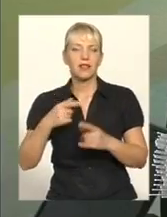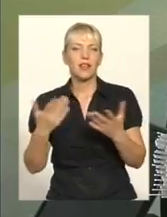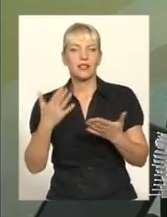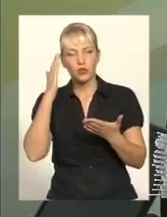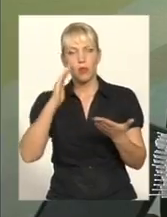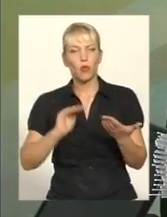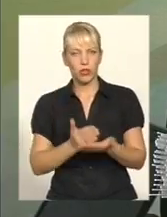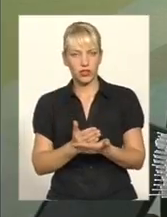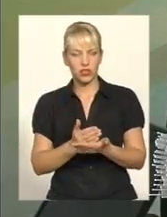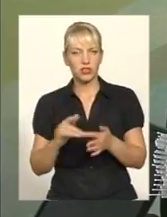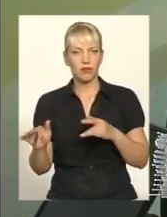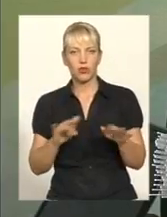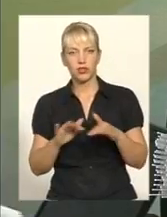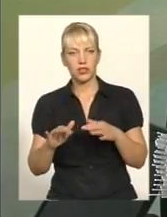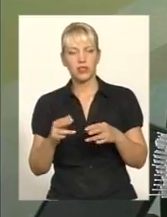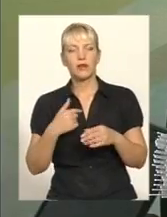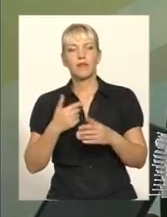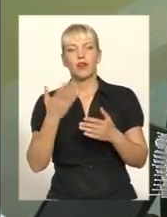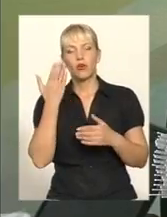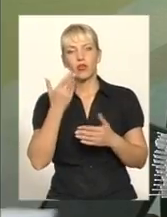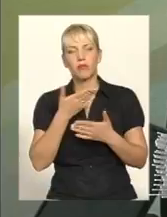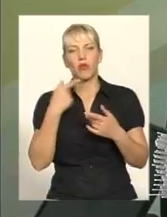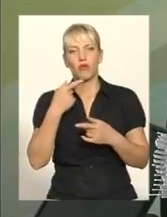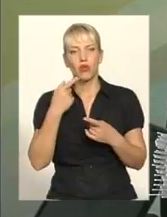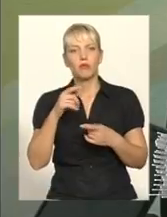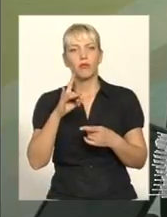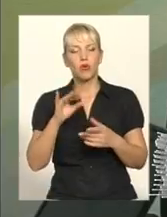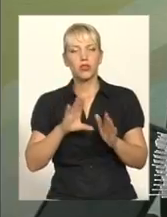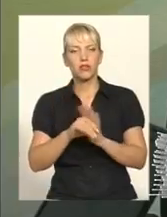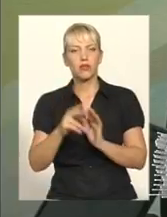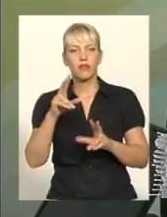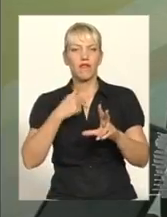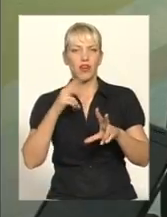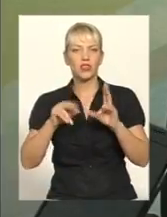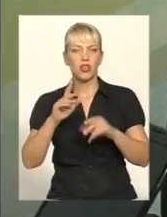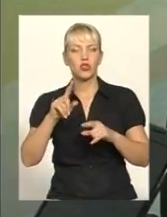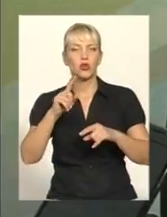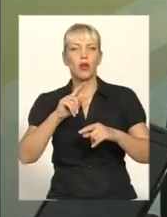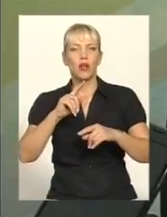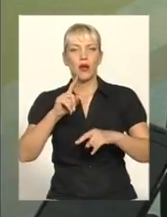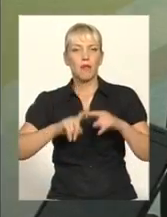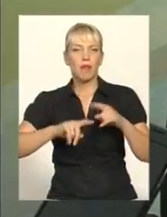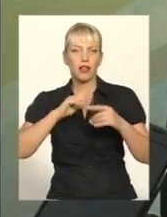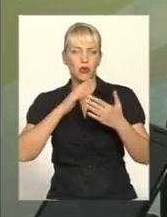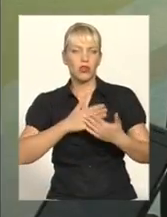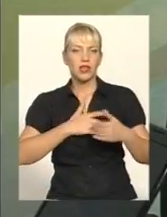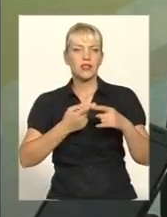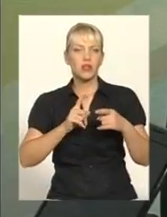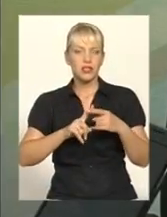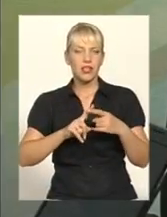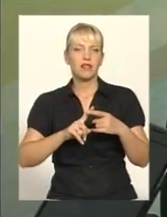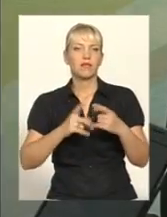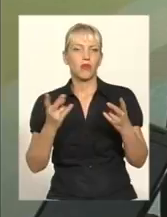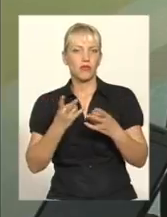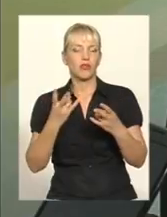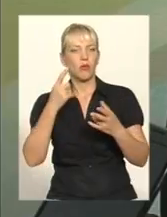політично. Але коли ми говоримо про ідеологічну складову, то я вважаю, що патріотизм – це ота ідеологічна складова, яка повинна пронизувати